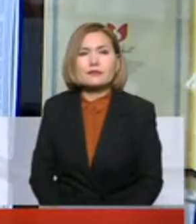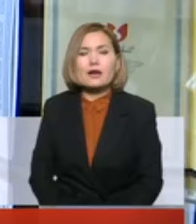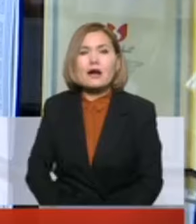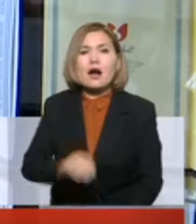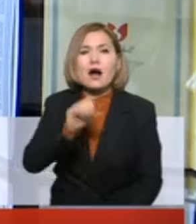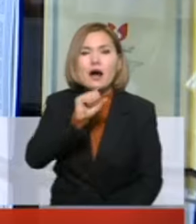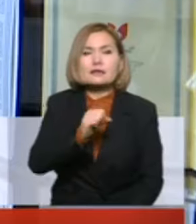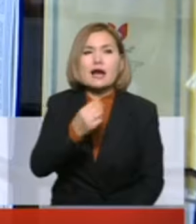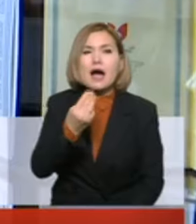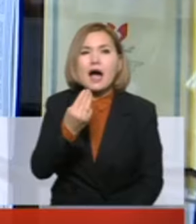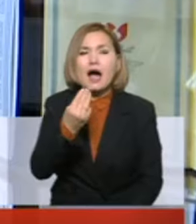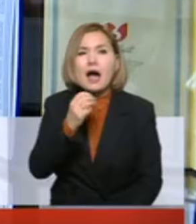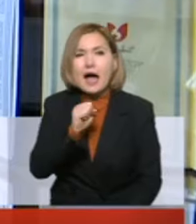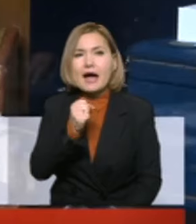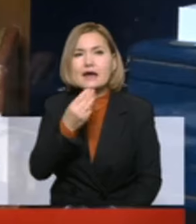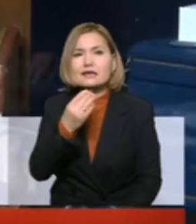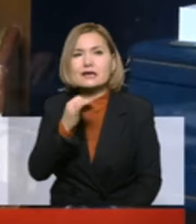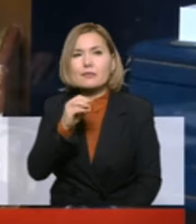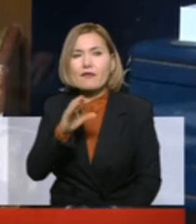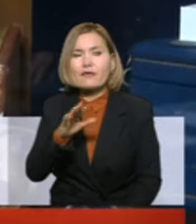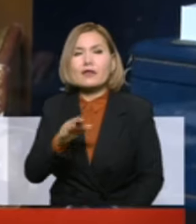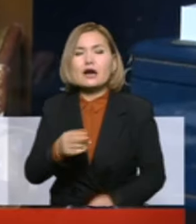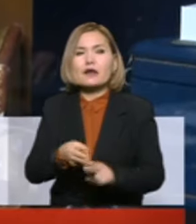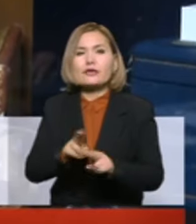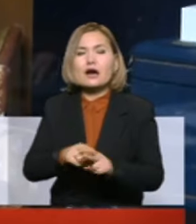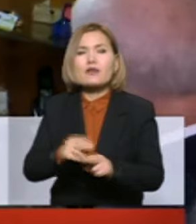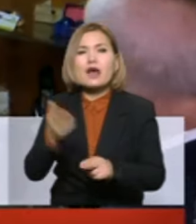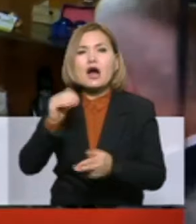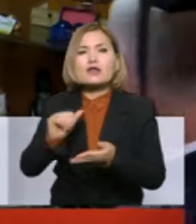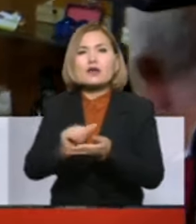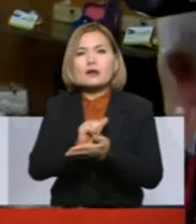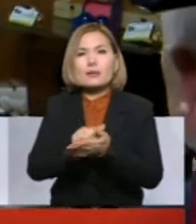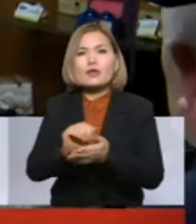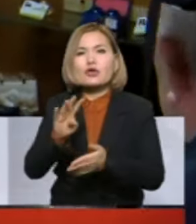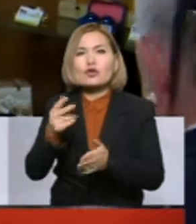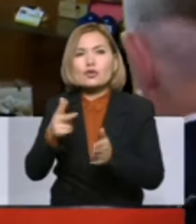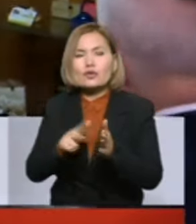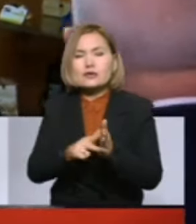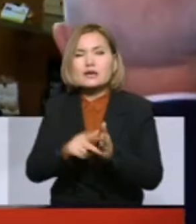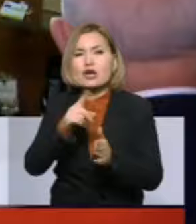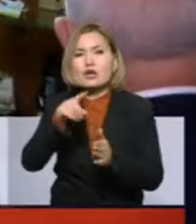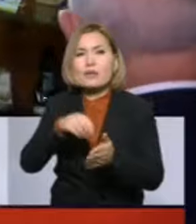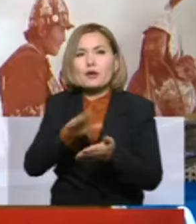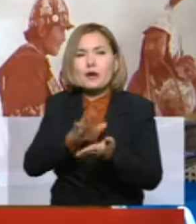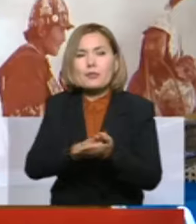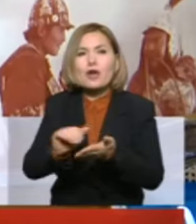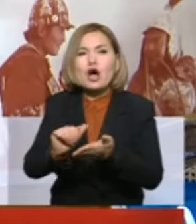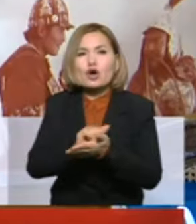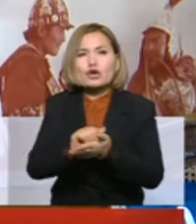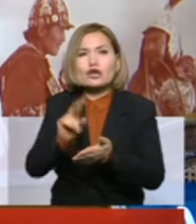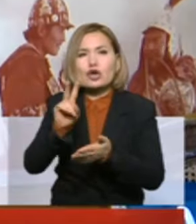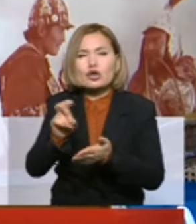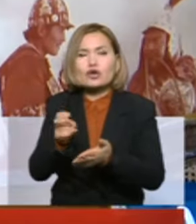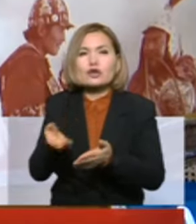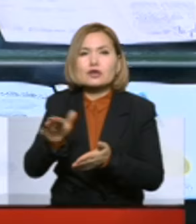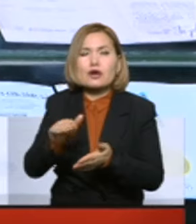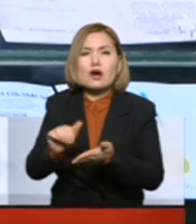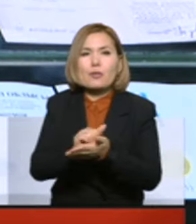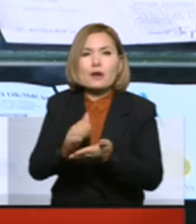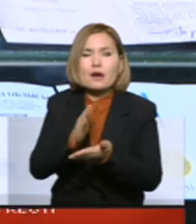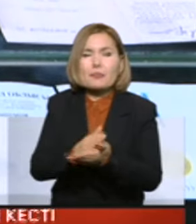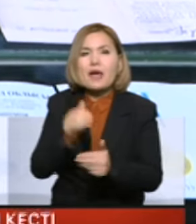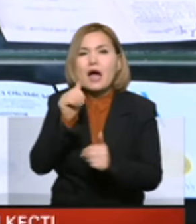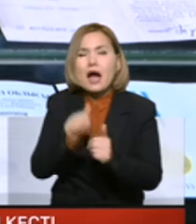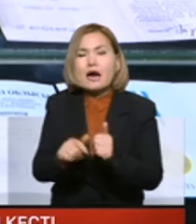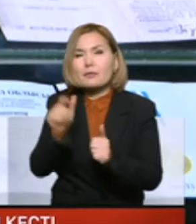Асанәлі Әшімовтың жеке қоры архивке 438-ші болып тіркелді. Құжаттар саны 200-ден асады. Кез келген қала тұрғындары мен